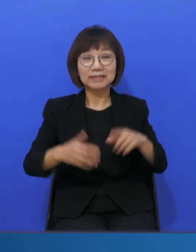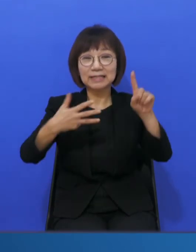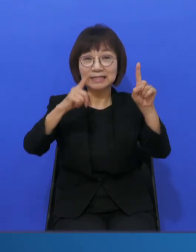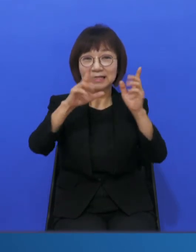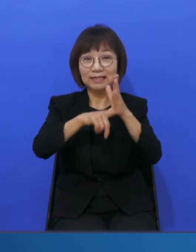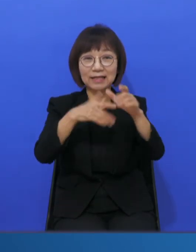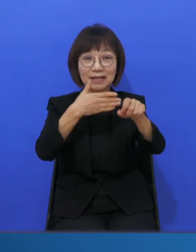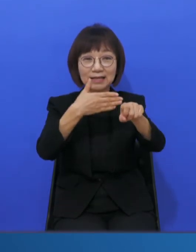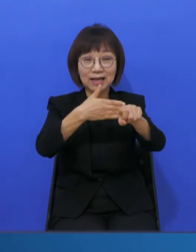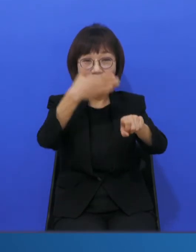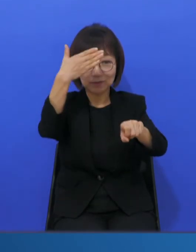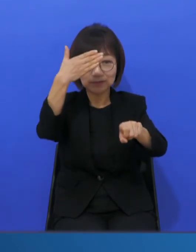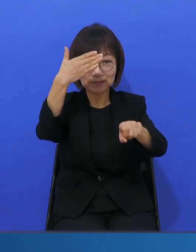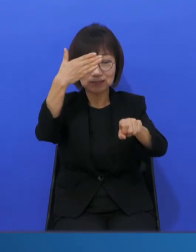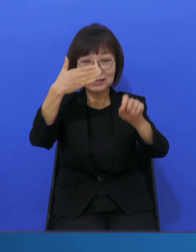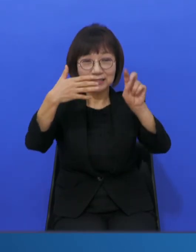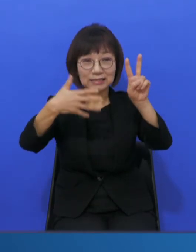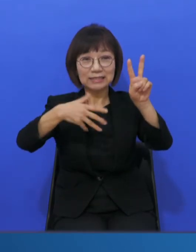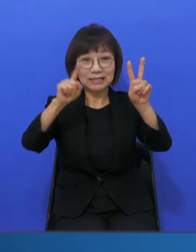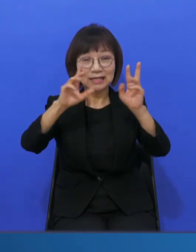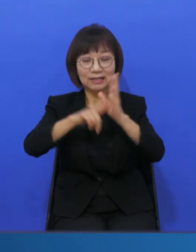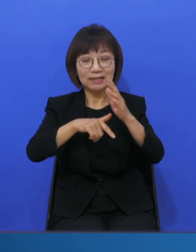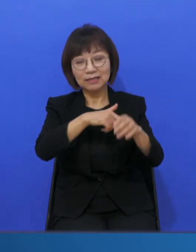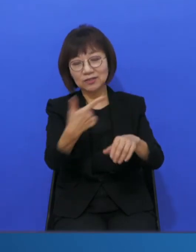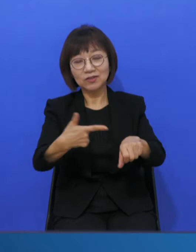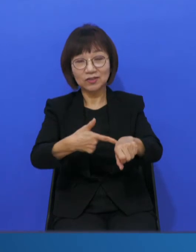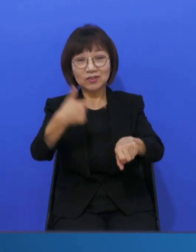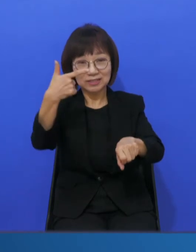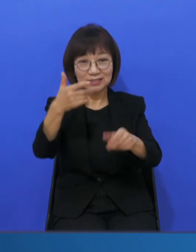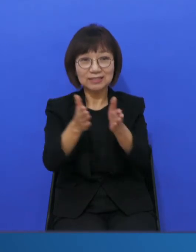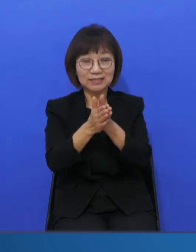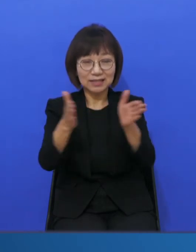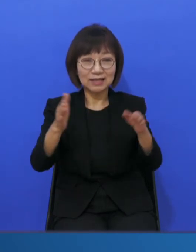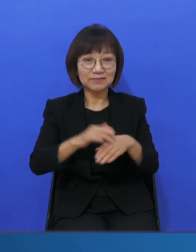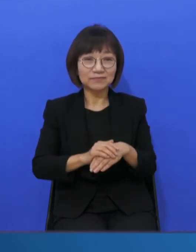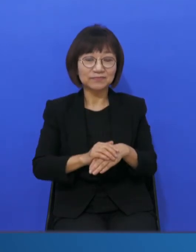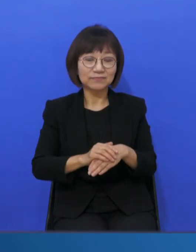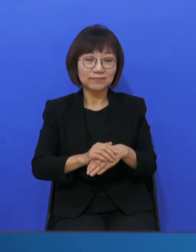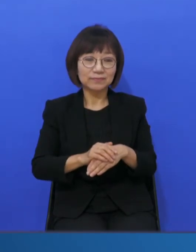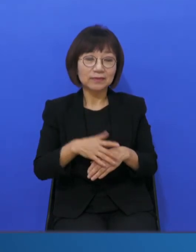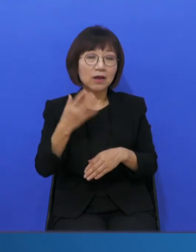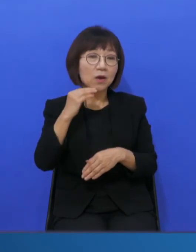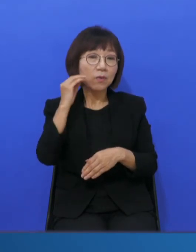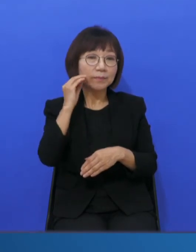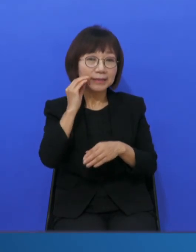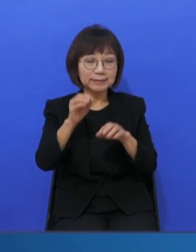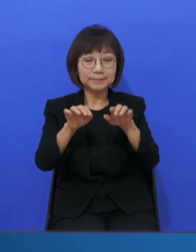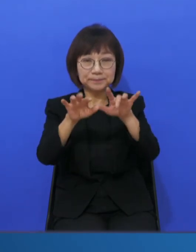1차는 오전 9시, 2차는 오후 6시에 시작합니다. 2022